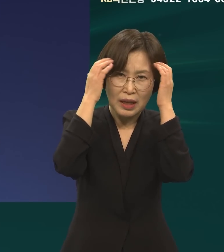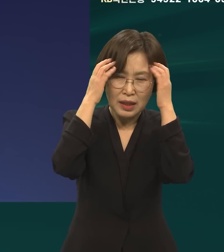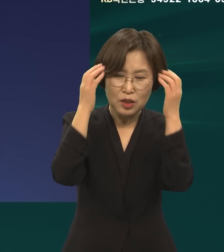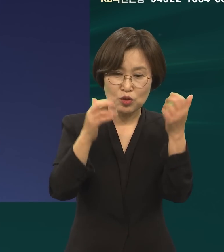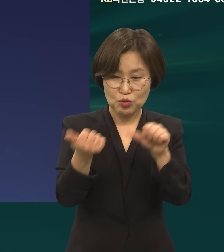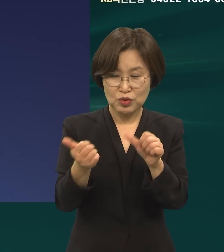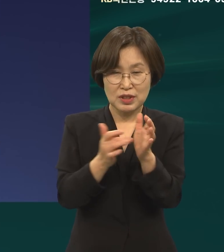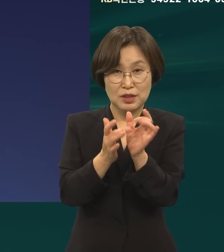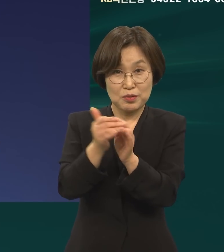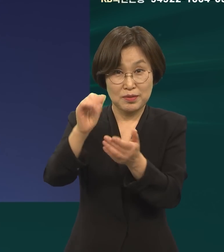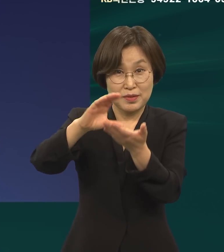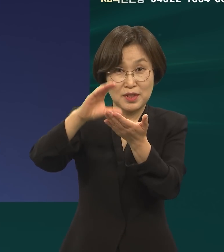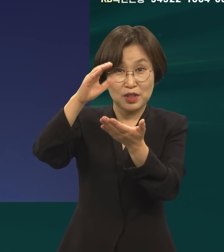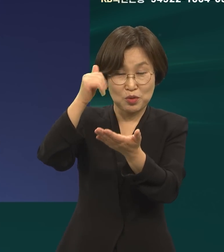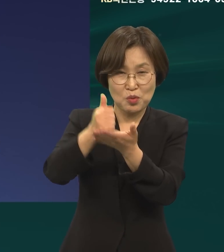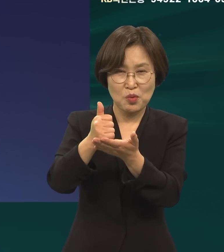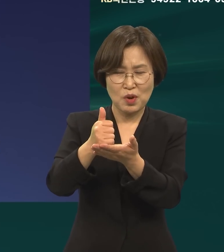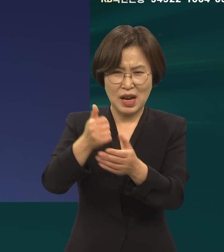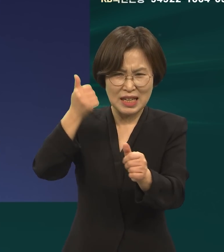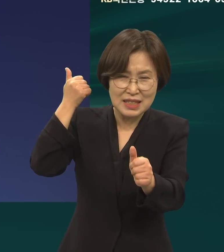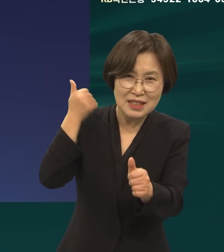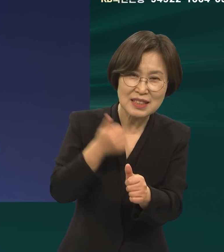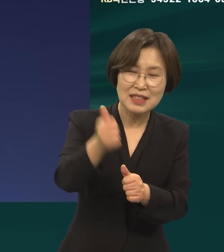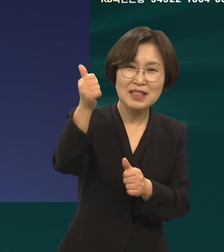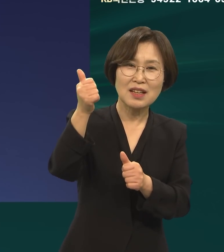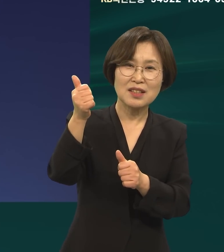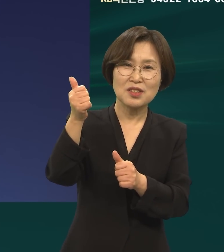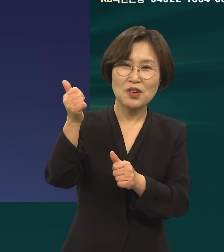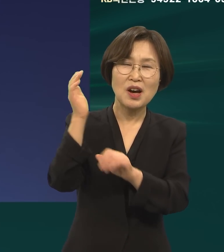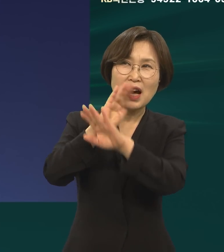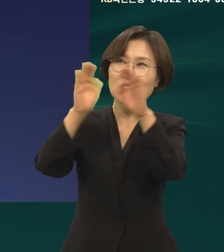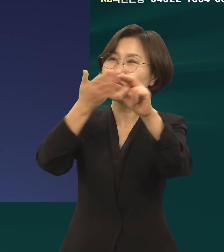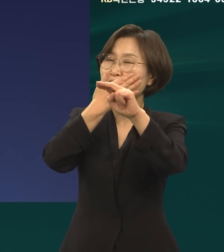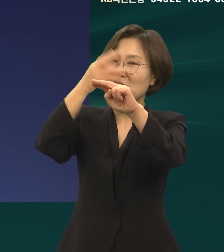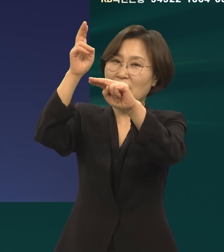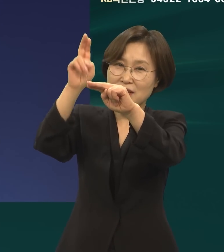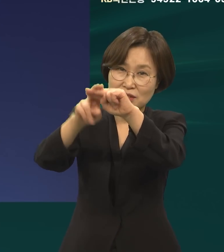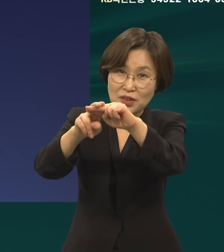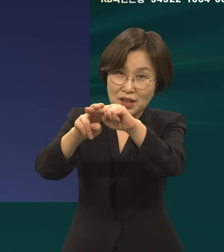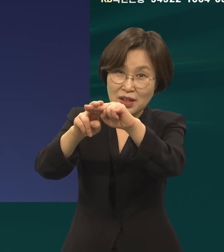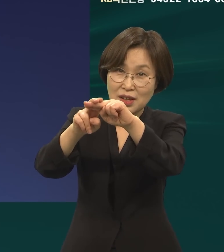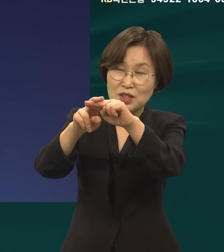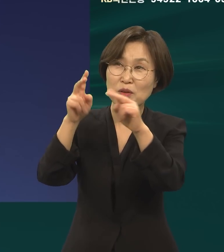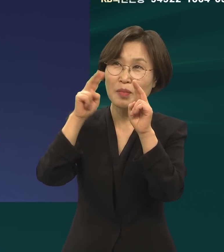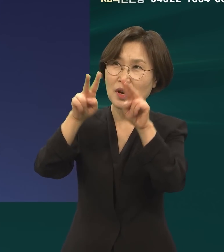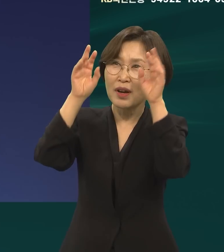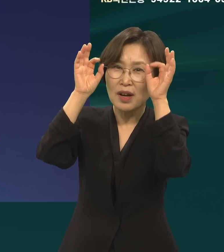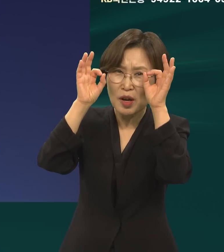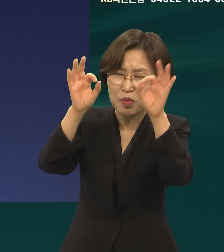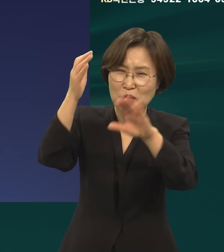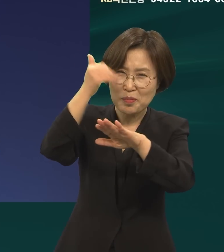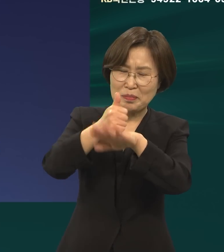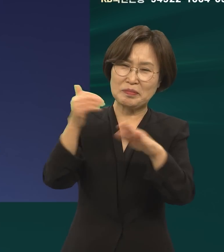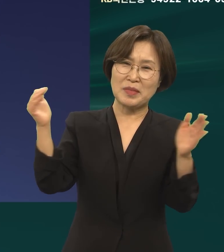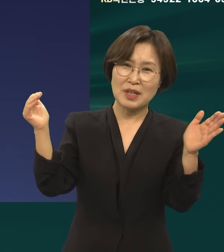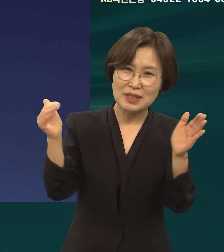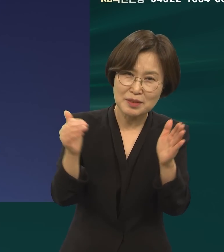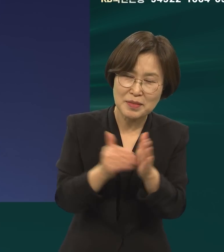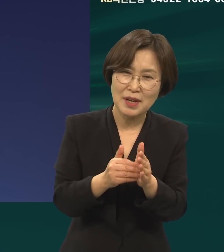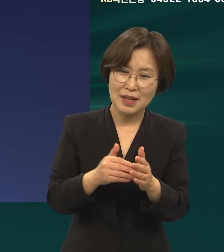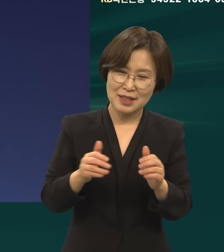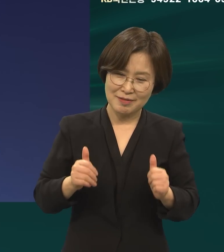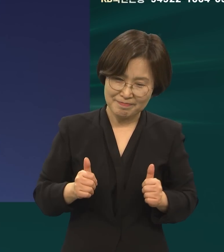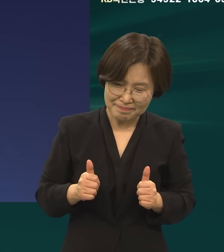예수 그리스도가 승리하셔서 하늘 보좌에 우편한 적이시다. 그분을 바라보며 끝까지